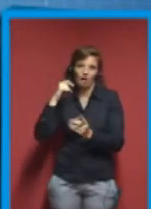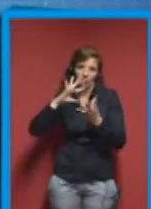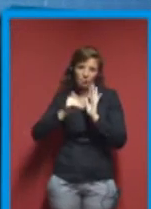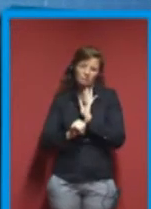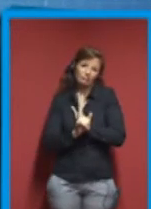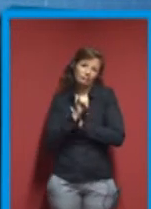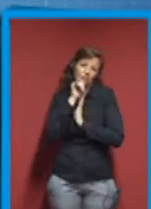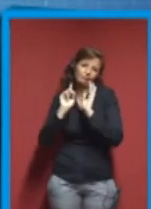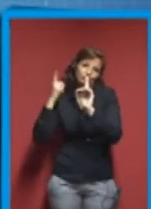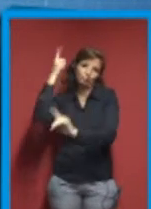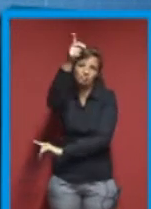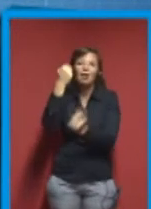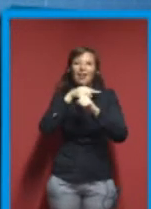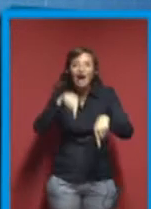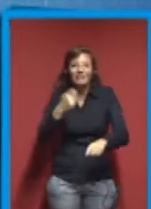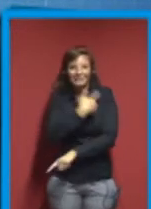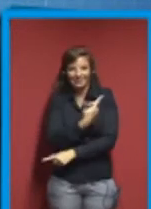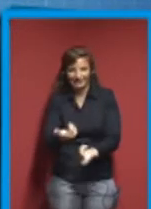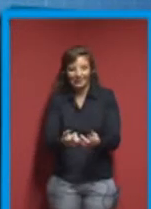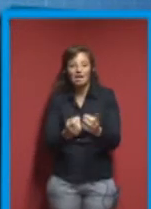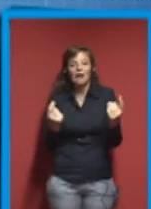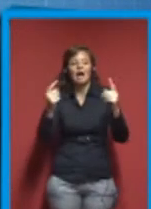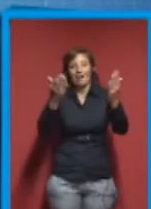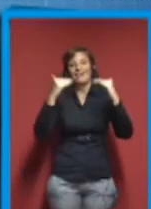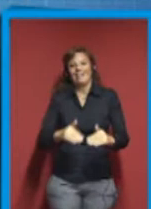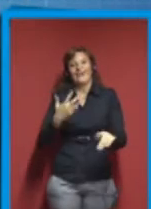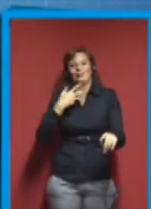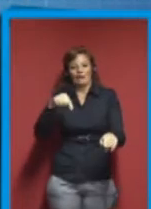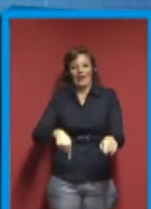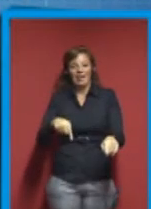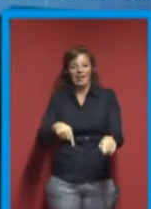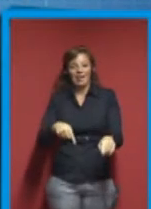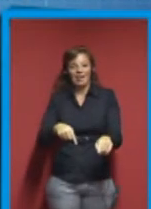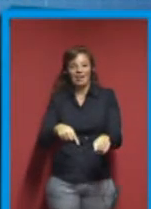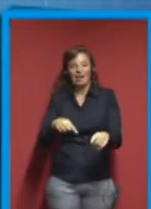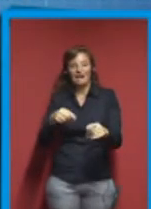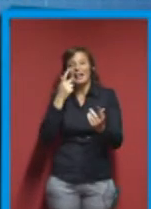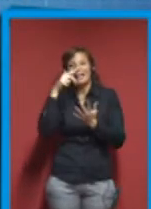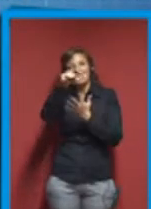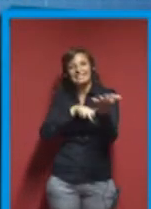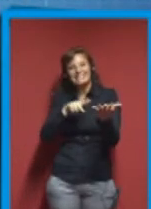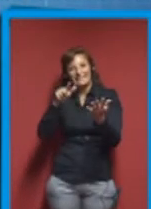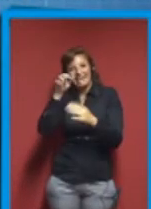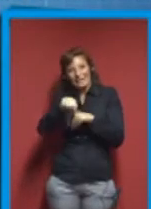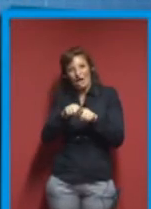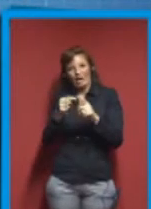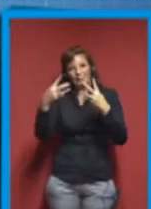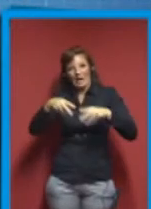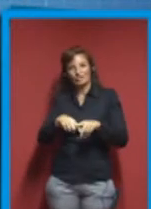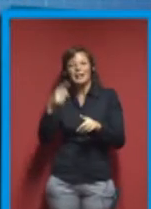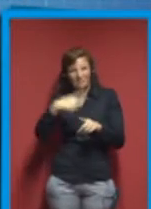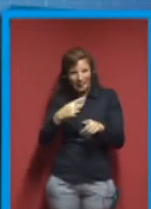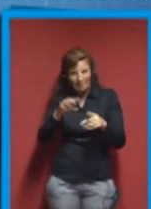veramente una cifra astronomica. E poi abbiamo il Secret Non Gumball Machine. In effetti, questa è la macchina